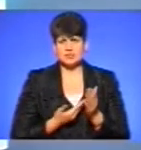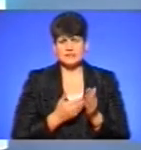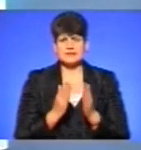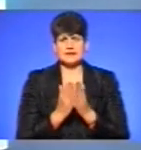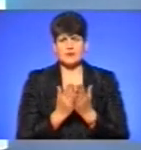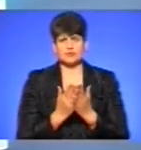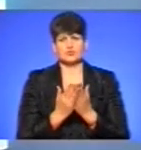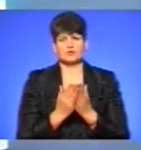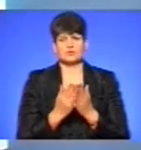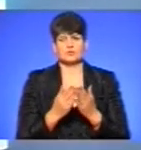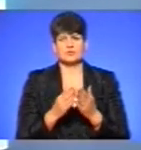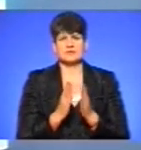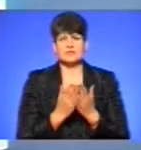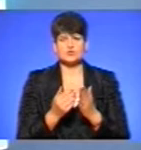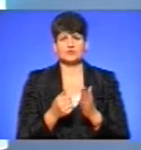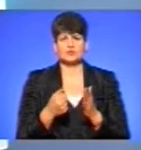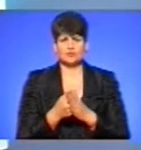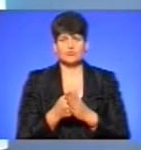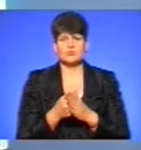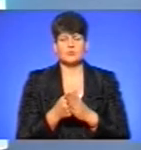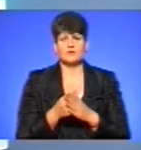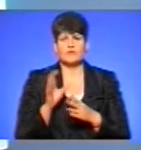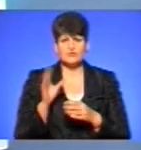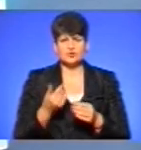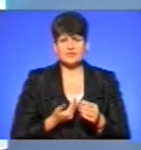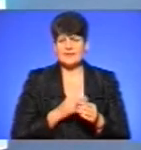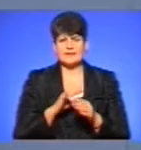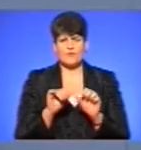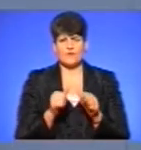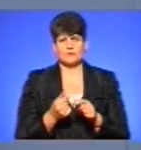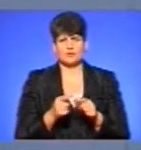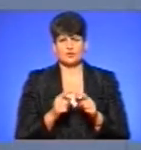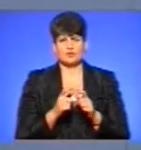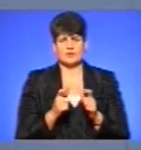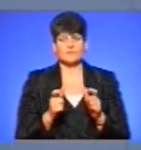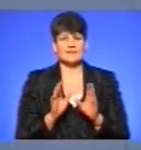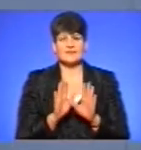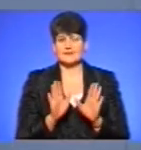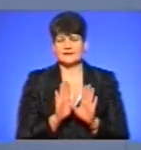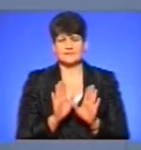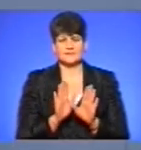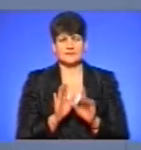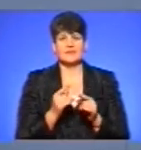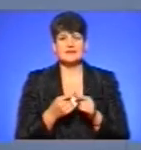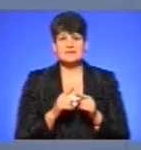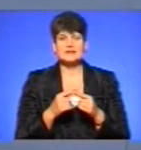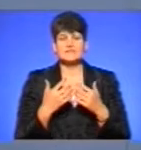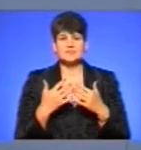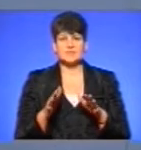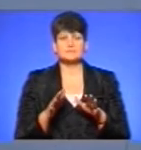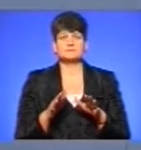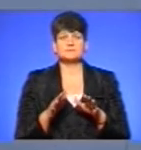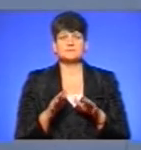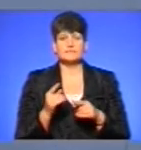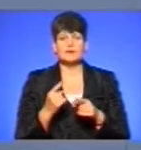зразка 94-го року, так? І не оформлювати взагалі ID-картку? Ні, дивіться, це ми вже повертаємося